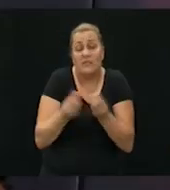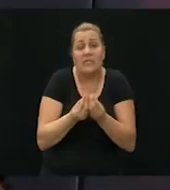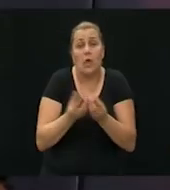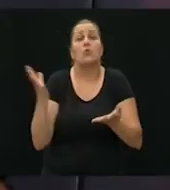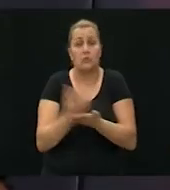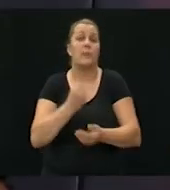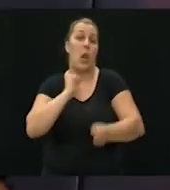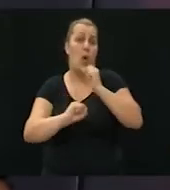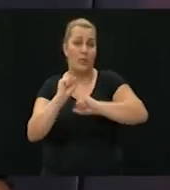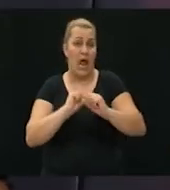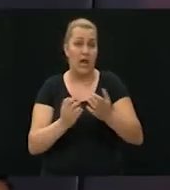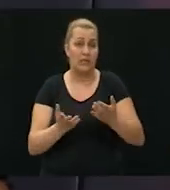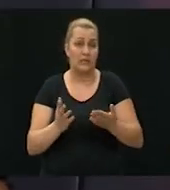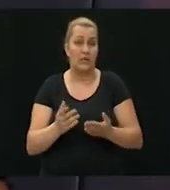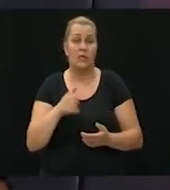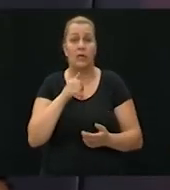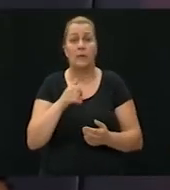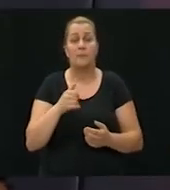Evo, u prvom redu meni je drago da se